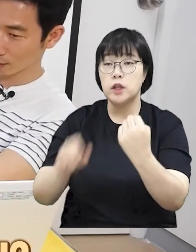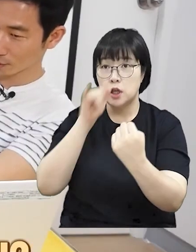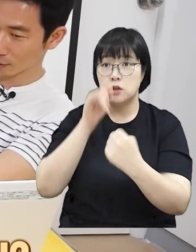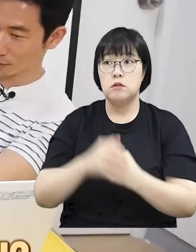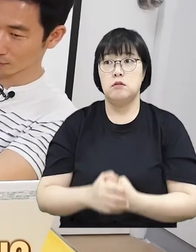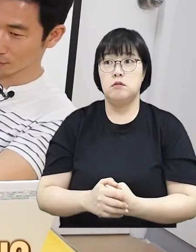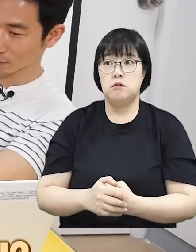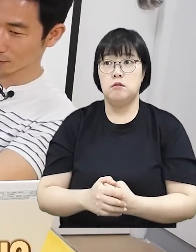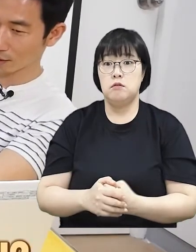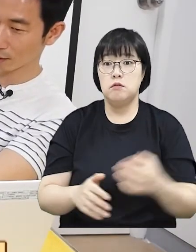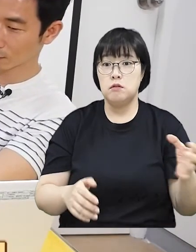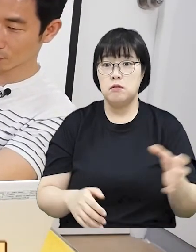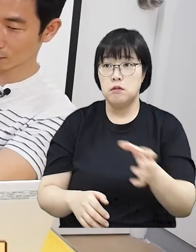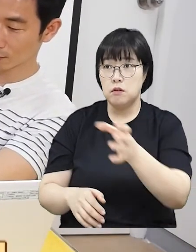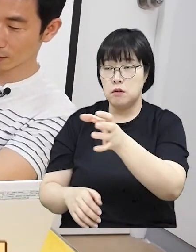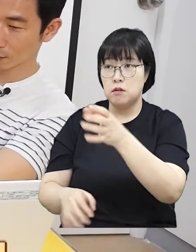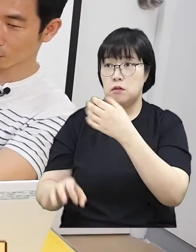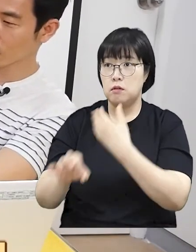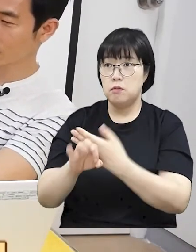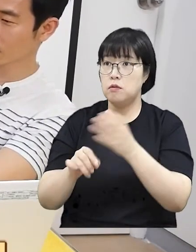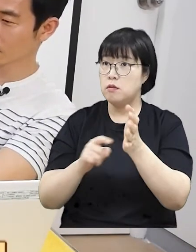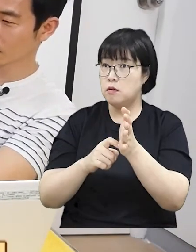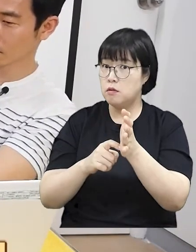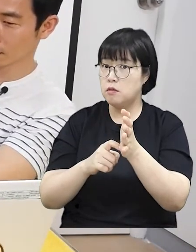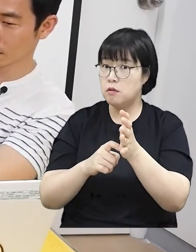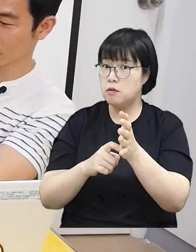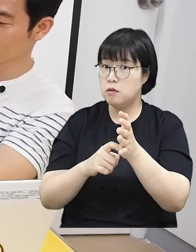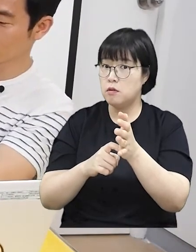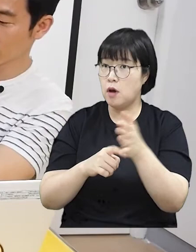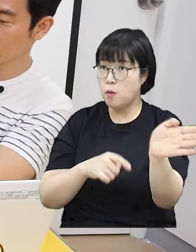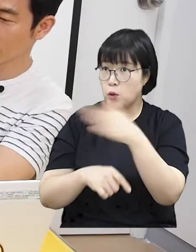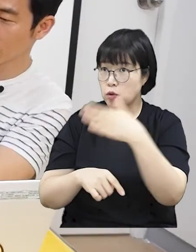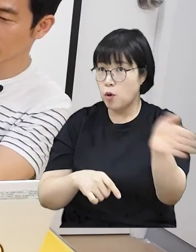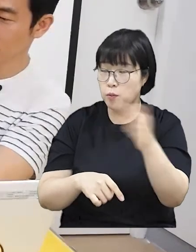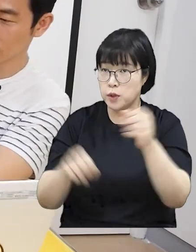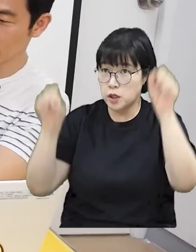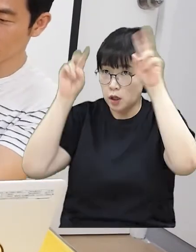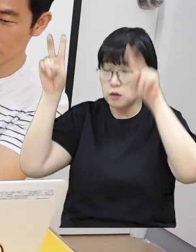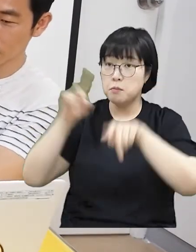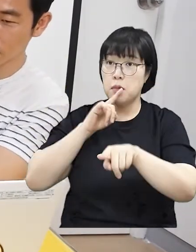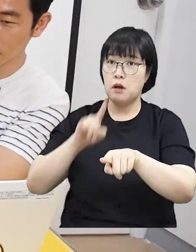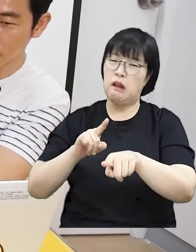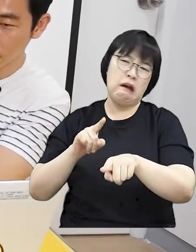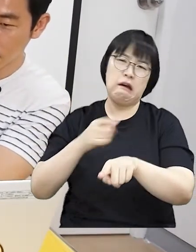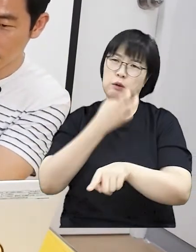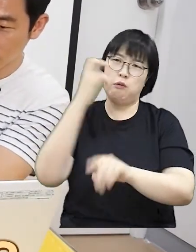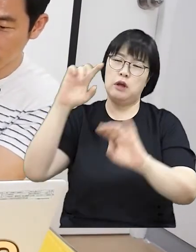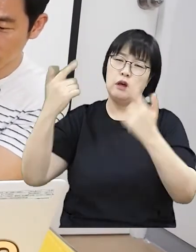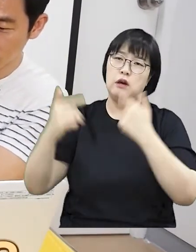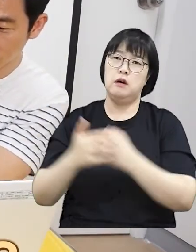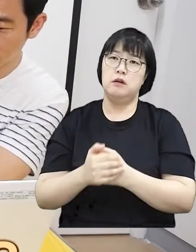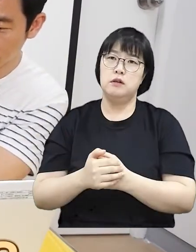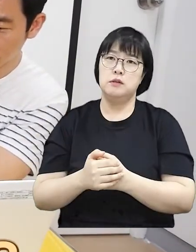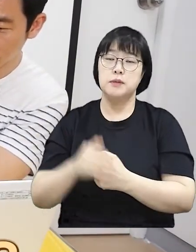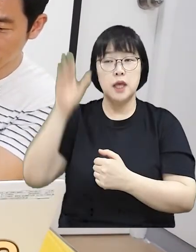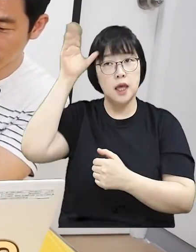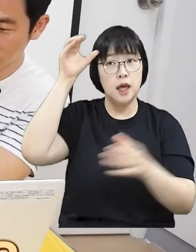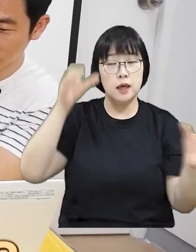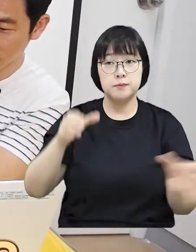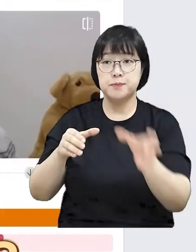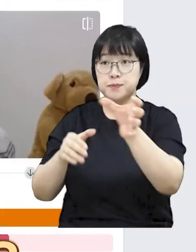아무것도 없을 때는 사슴으로 하네. 얘가 조금 똑똑하지가 않은 것 같아. 자, 그러면 한번 강아지를 해볼게요. 사슴으로 하네. 강아지를